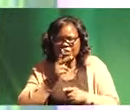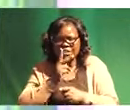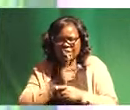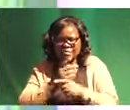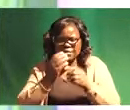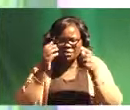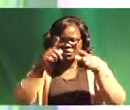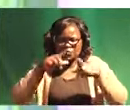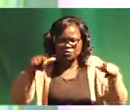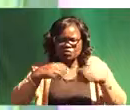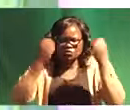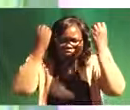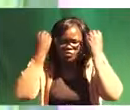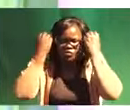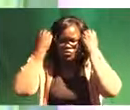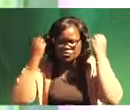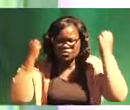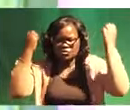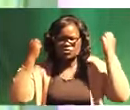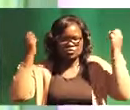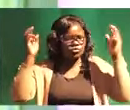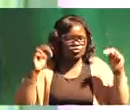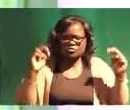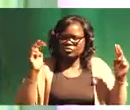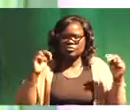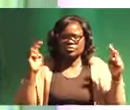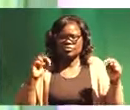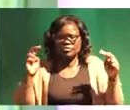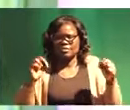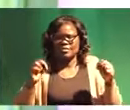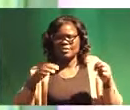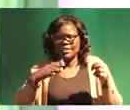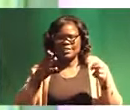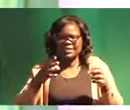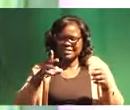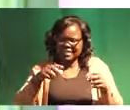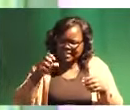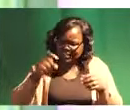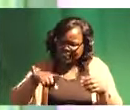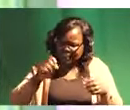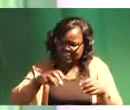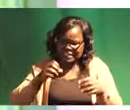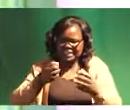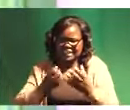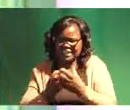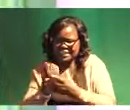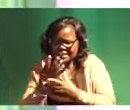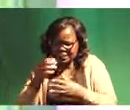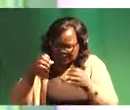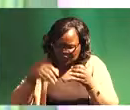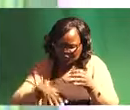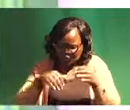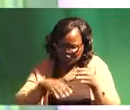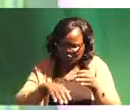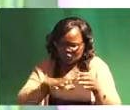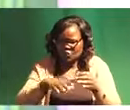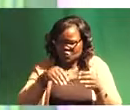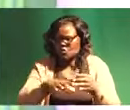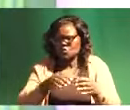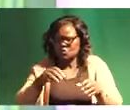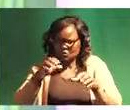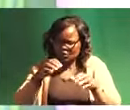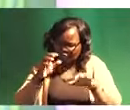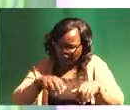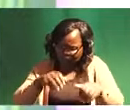sufuria kwa kichwa na kwenda maandamano barabarani, ni kuchukua mbegu na mbolea uende uandamane kwa shamba